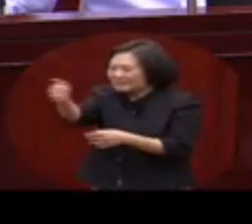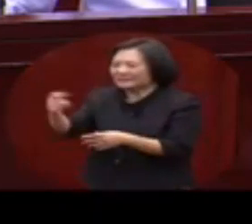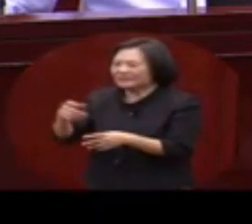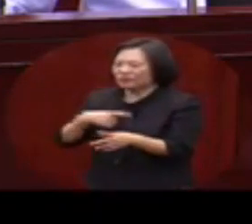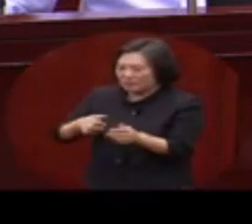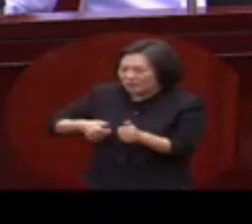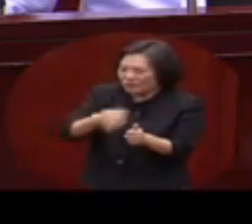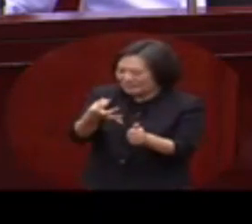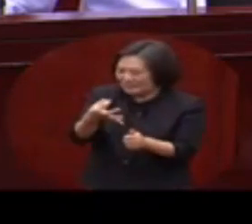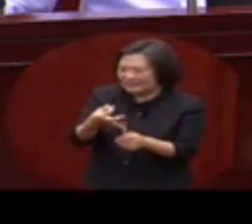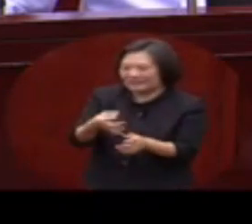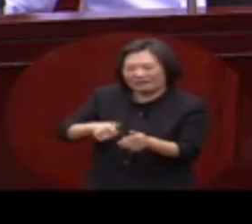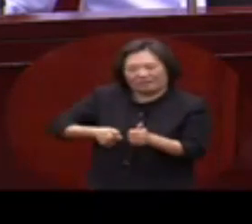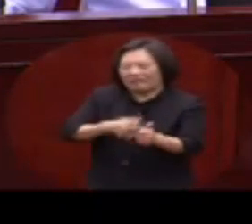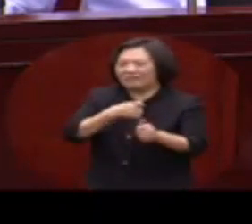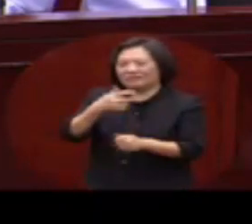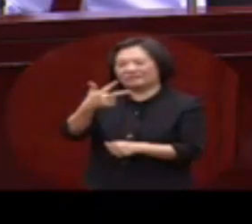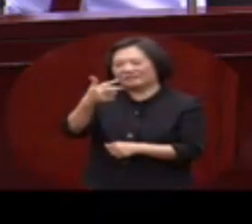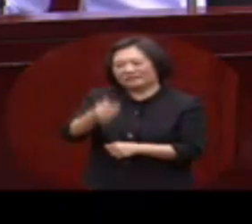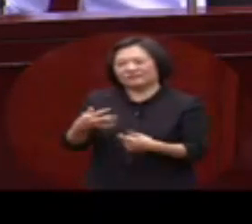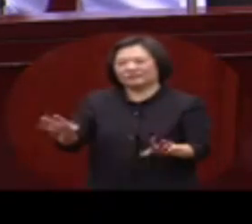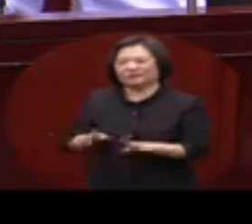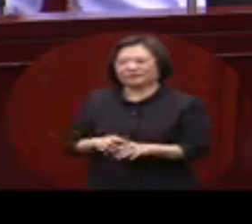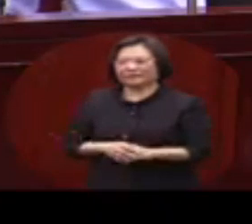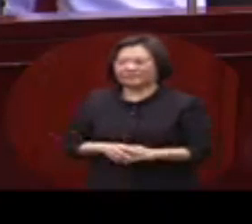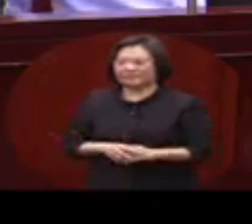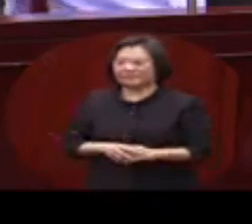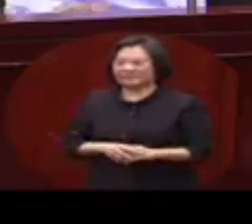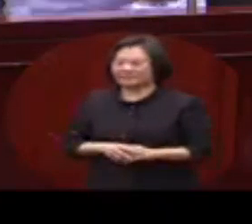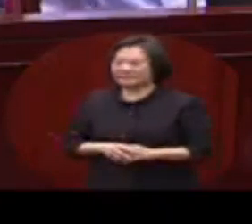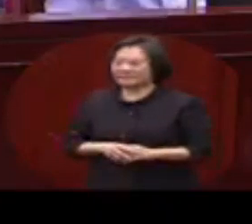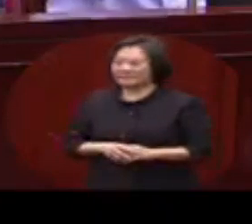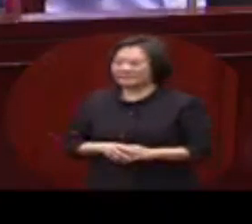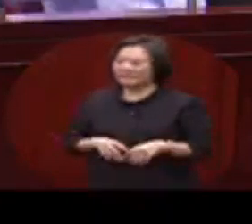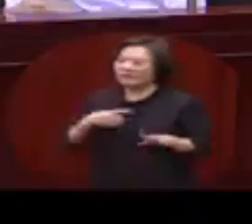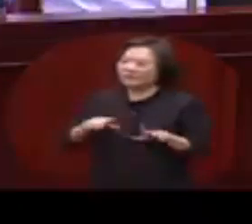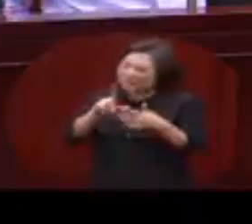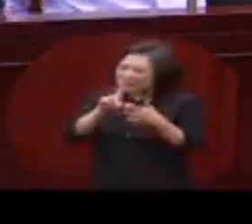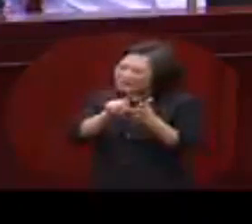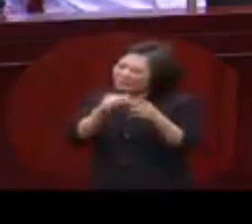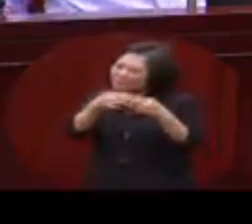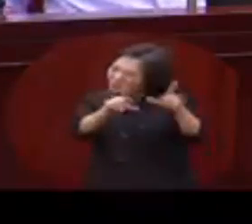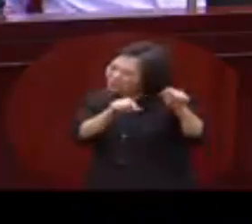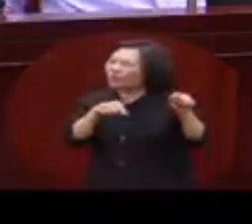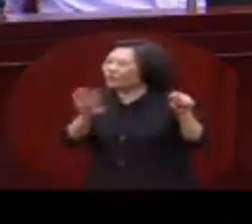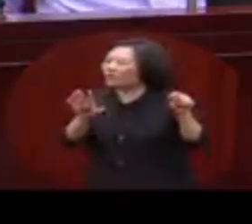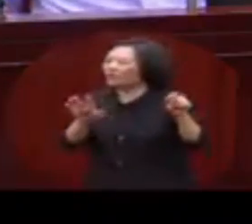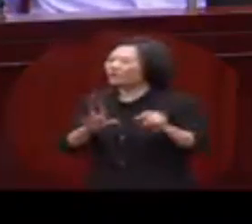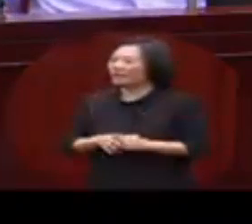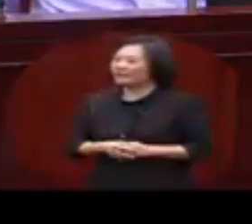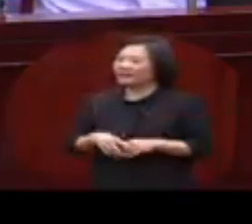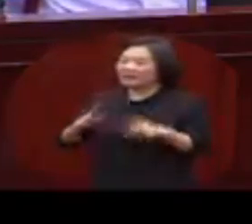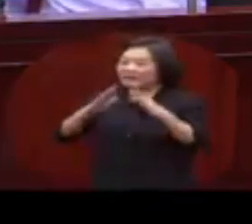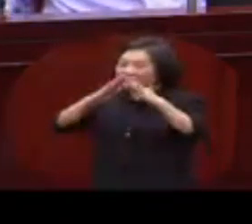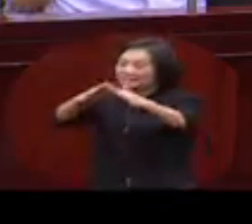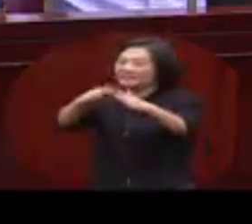去解决，就没办法，不追加预算也做不完。所以北流北艺大概就按照进度在跑。城市博物馆哦，